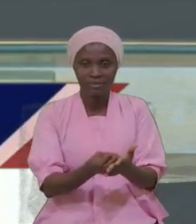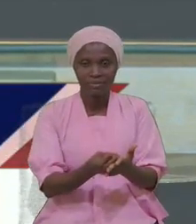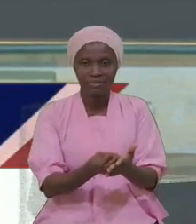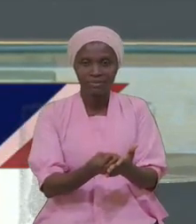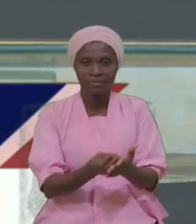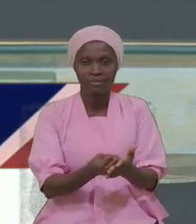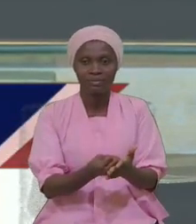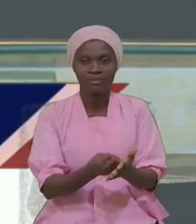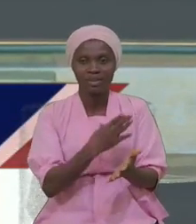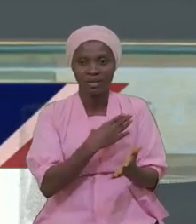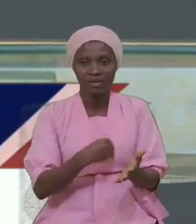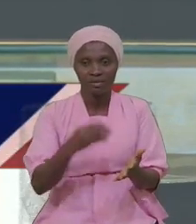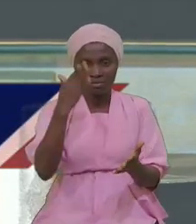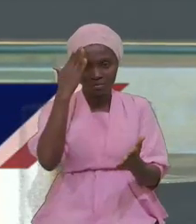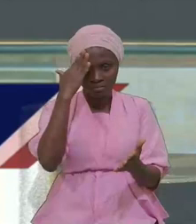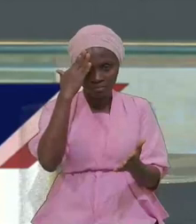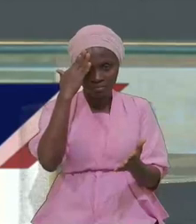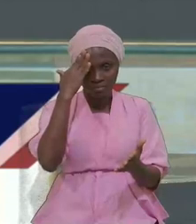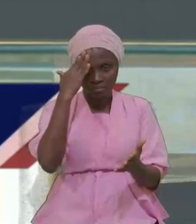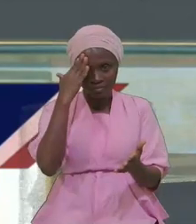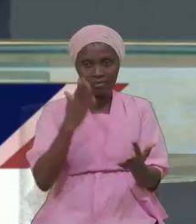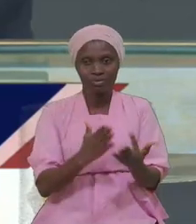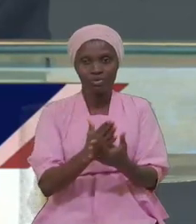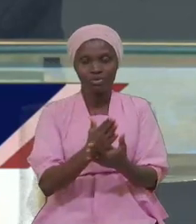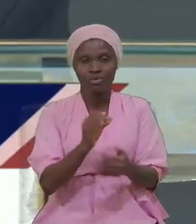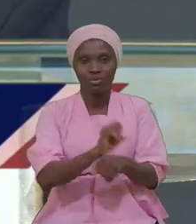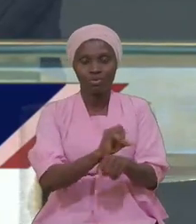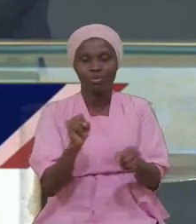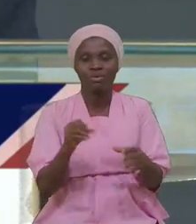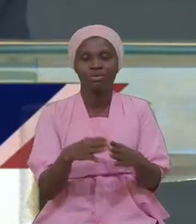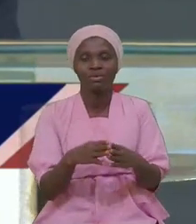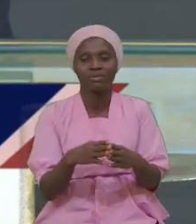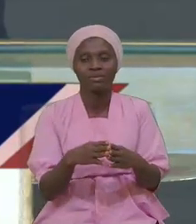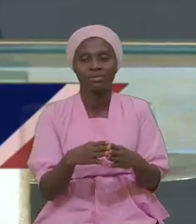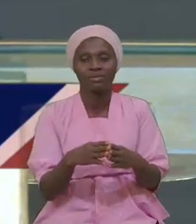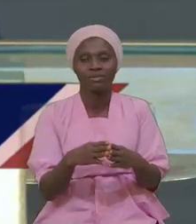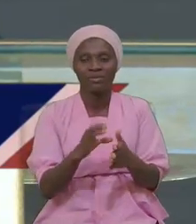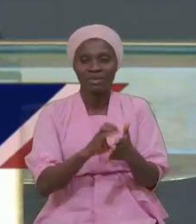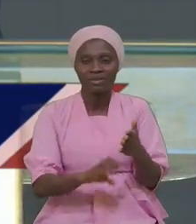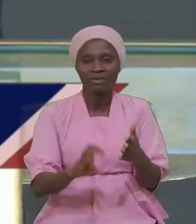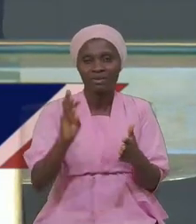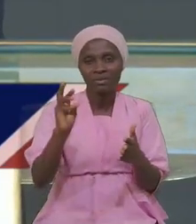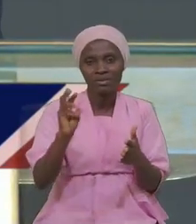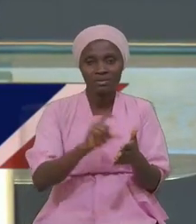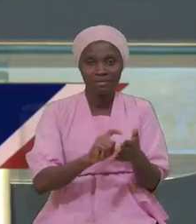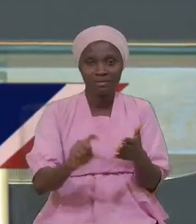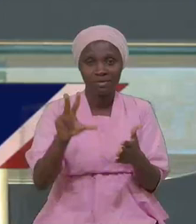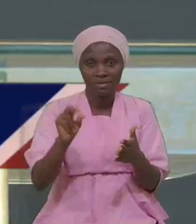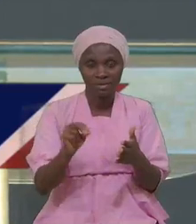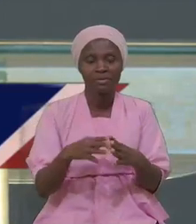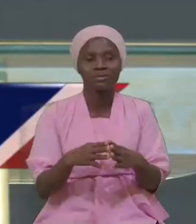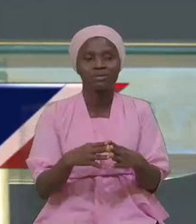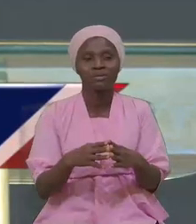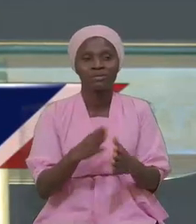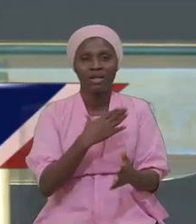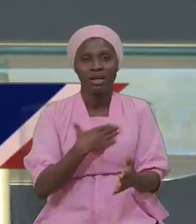qui a l'évidence et le discernement à travers les œuvres. Acte 16, verset 30.